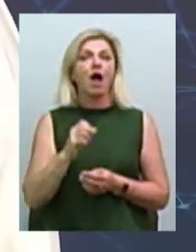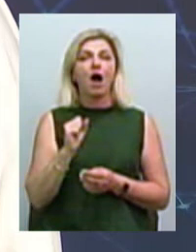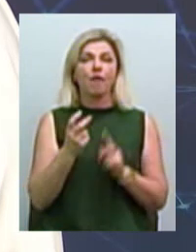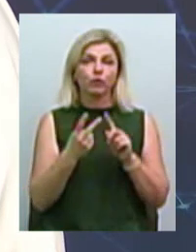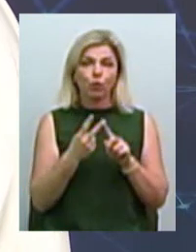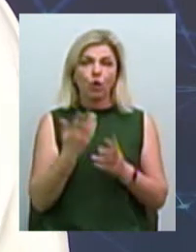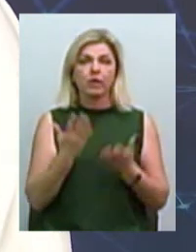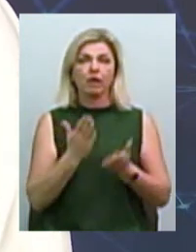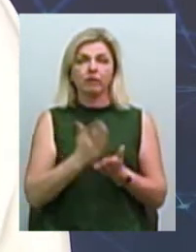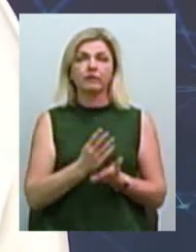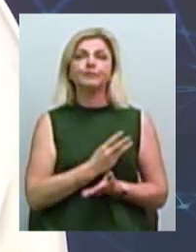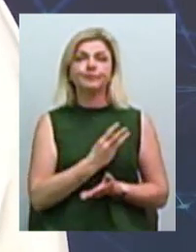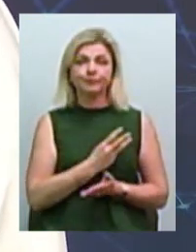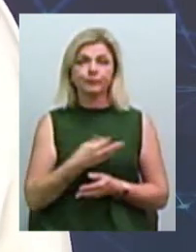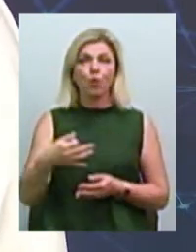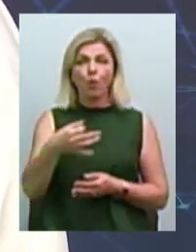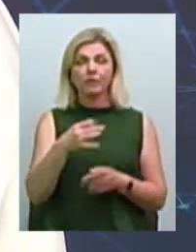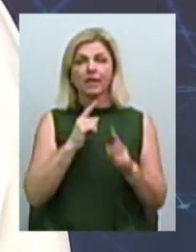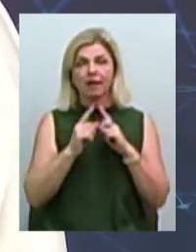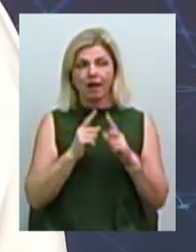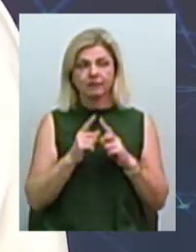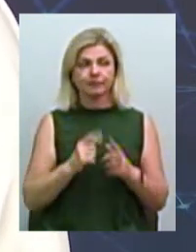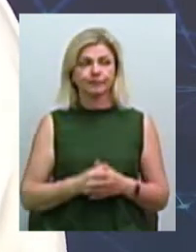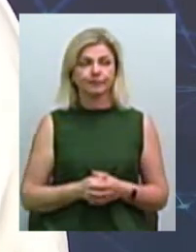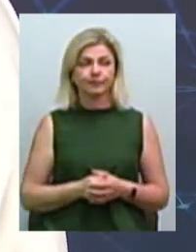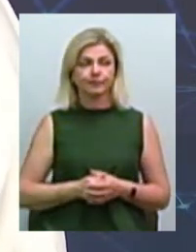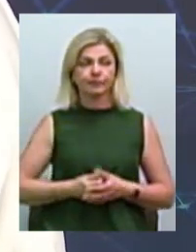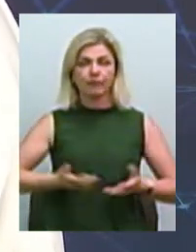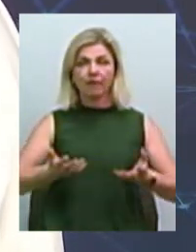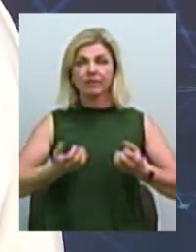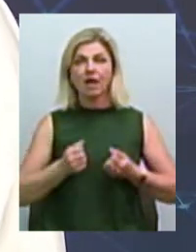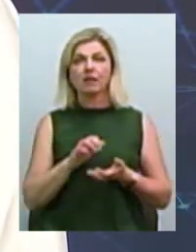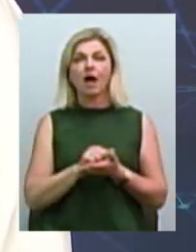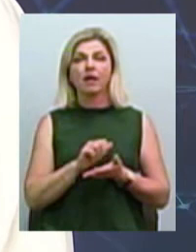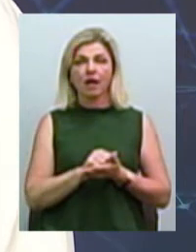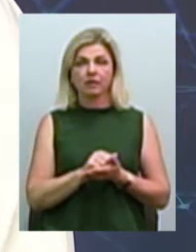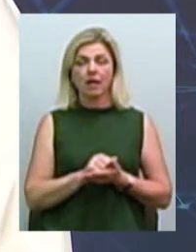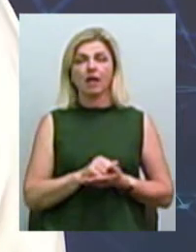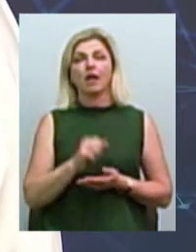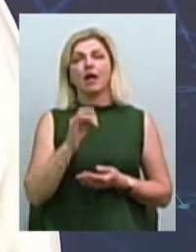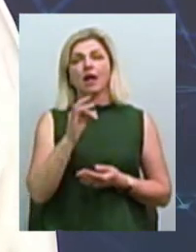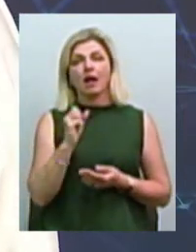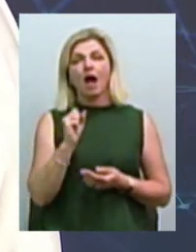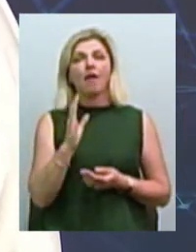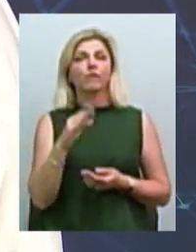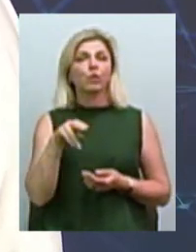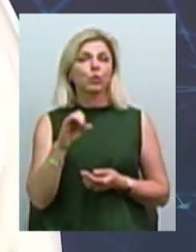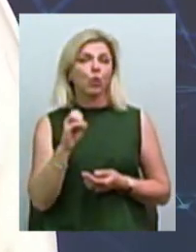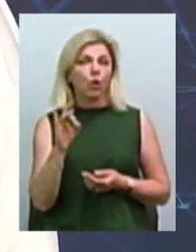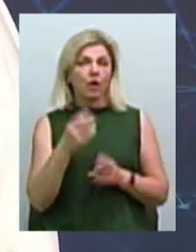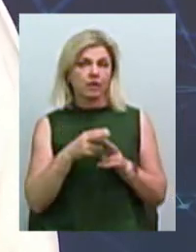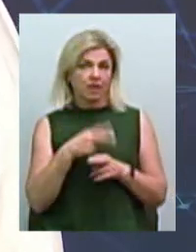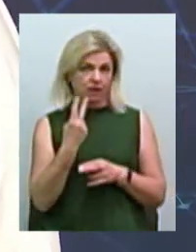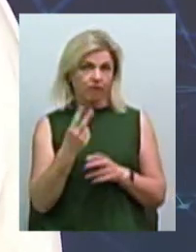є бажання у обласних рад, ну, місцевих районних рад, взяти в оренду райавтодори. Це два рішення, які